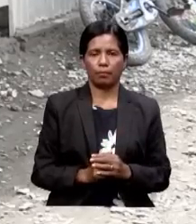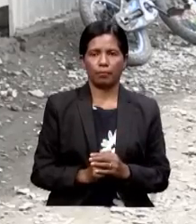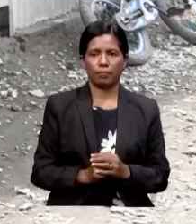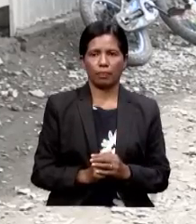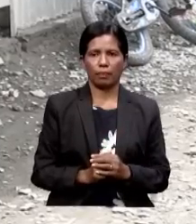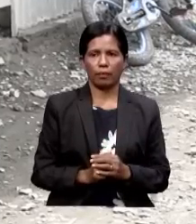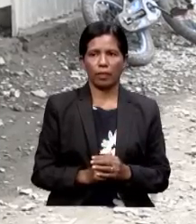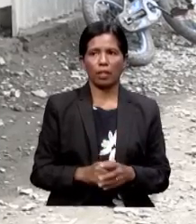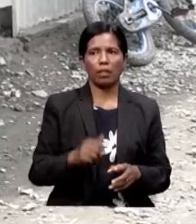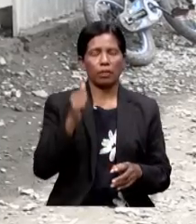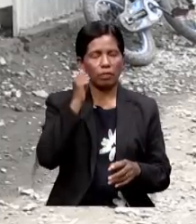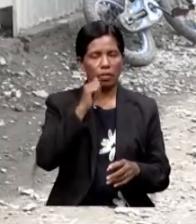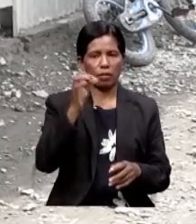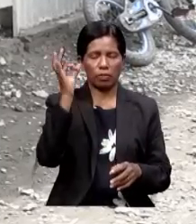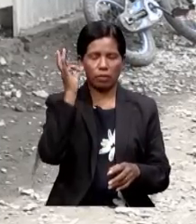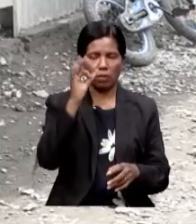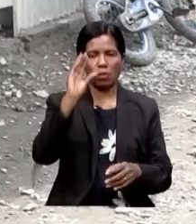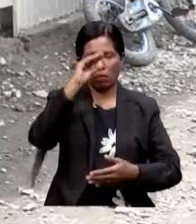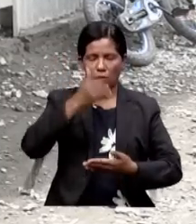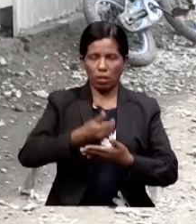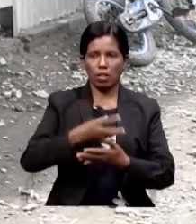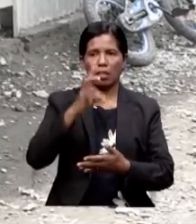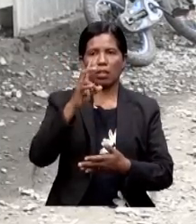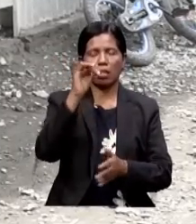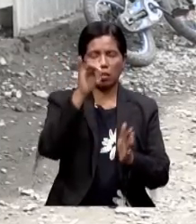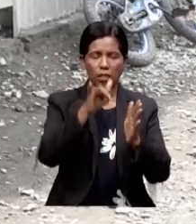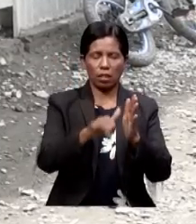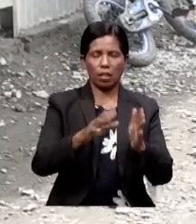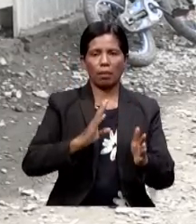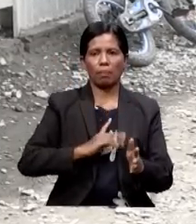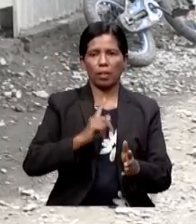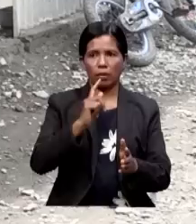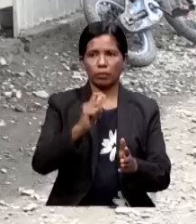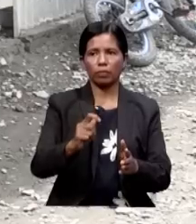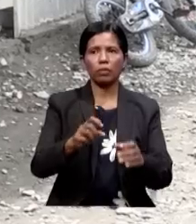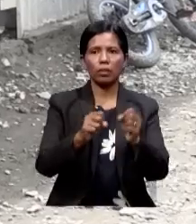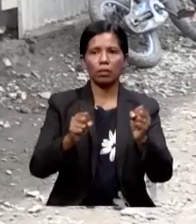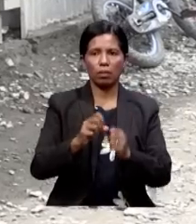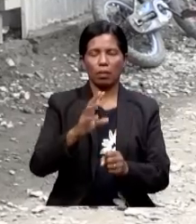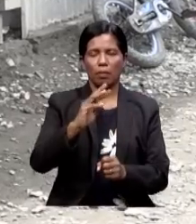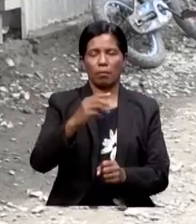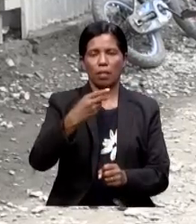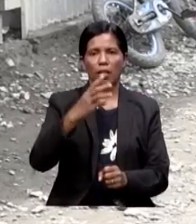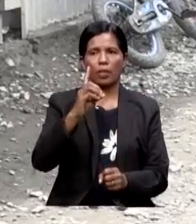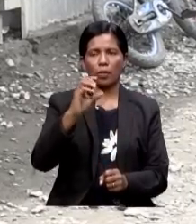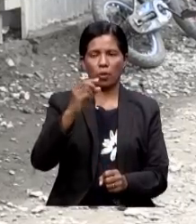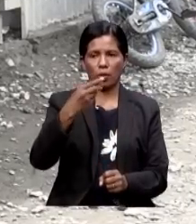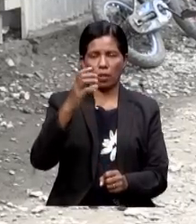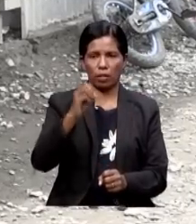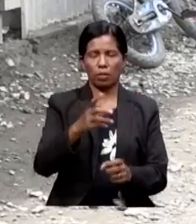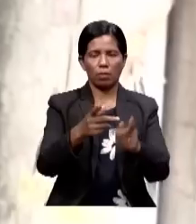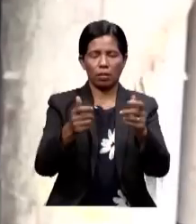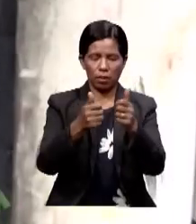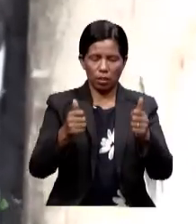Inan faluk huang nang hitu ne, hela ihal dia betotasi, suku madohi, pos administrativo dong